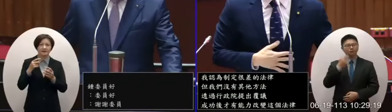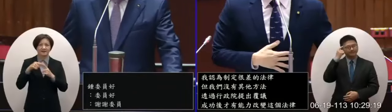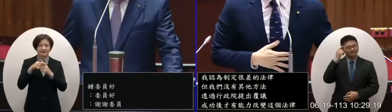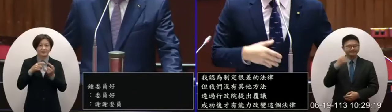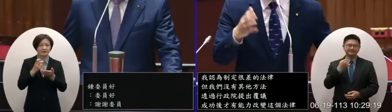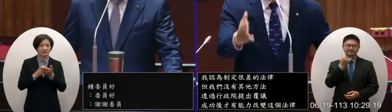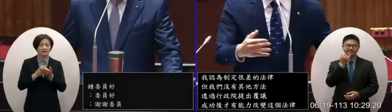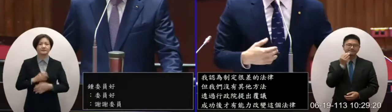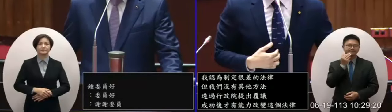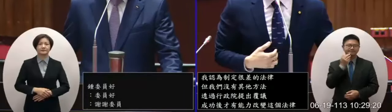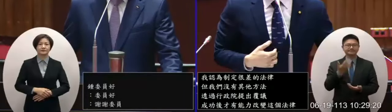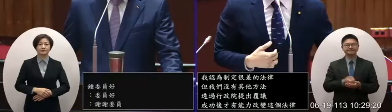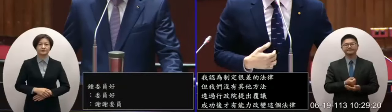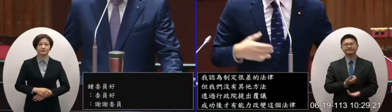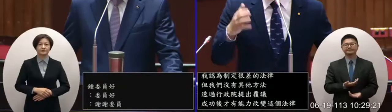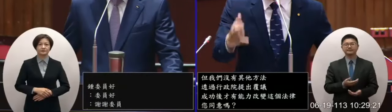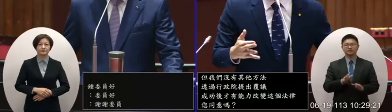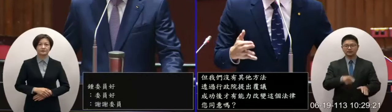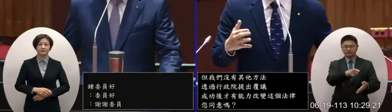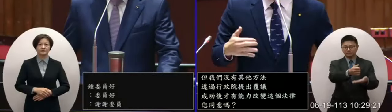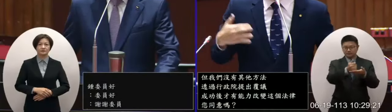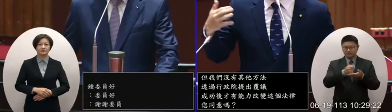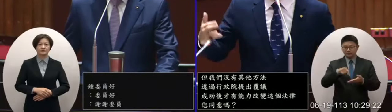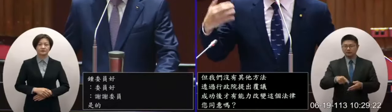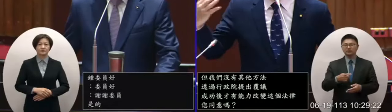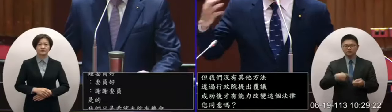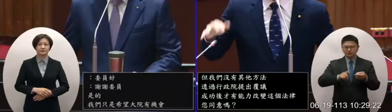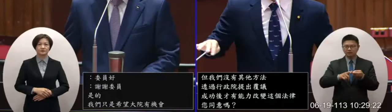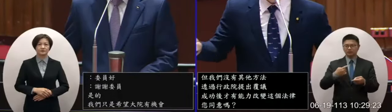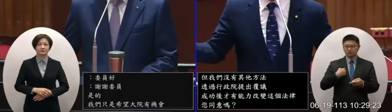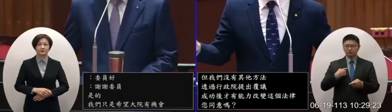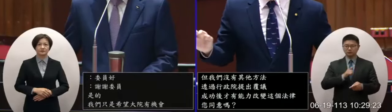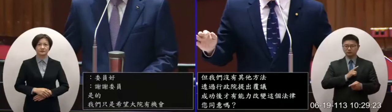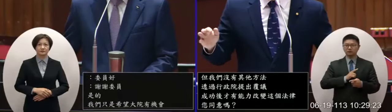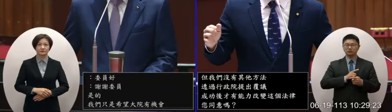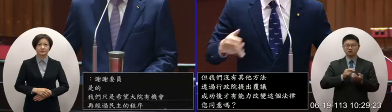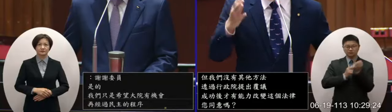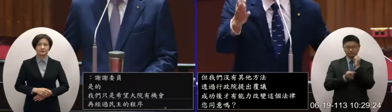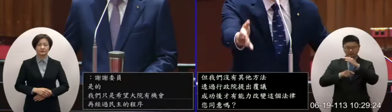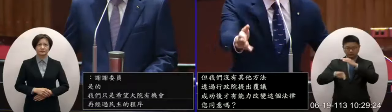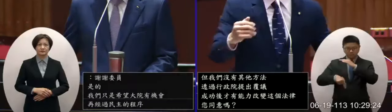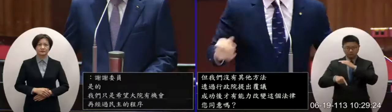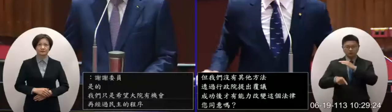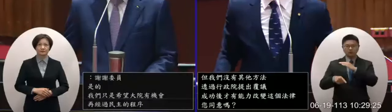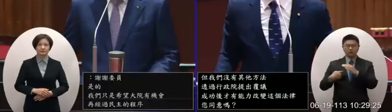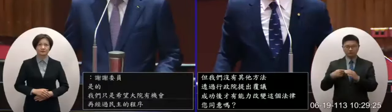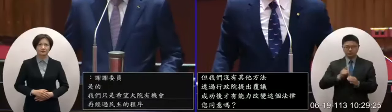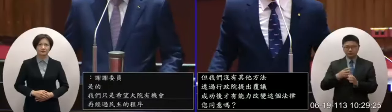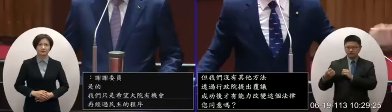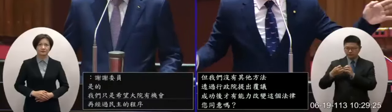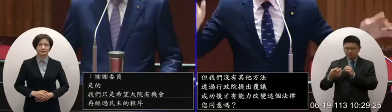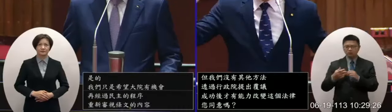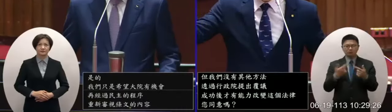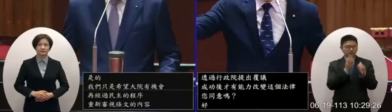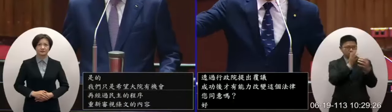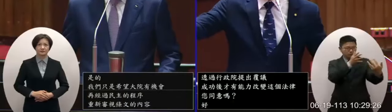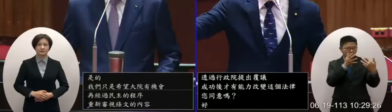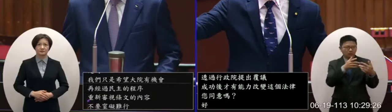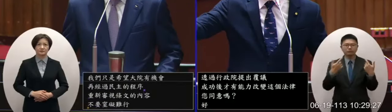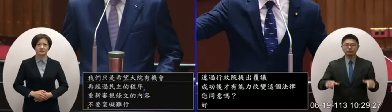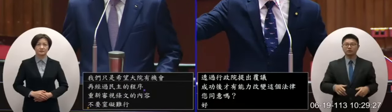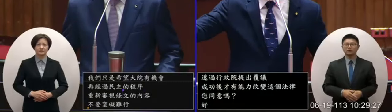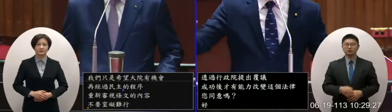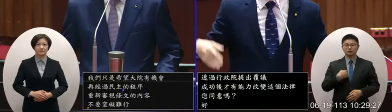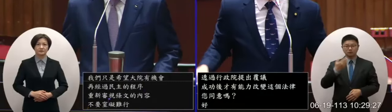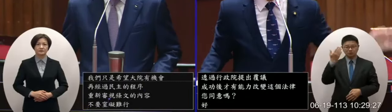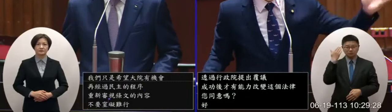憾，请你来，其实这些内容应该是我跟我的国会同僚对话，而不是透过跟你质询。包括在我之前质询的